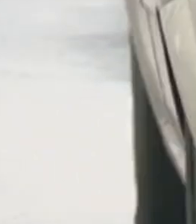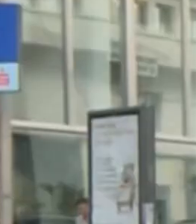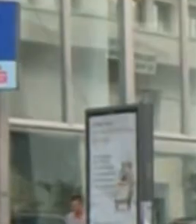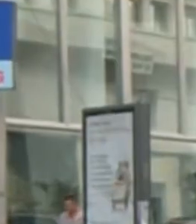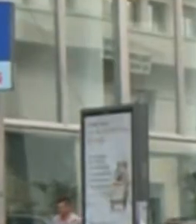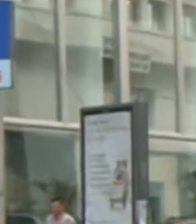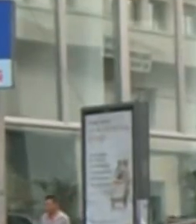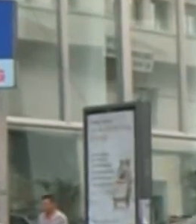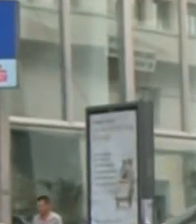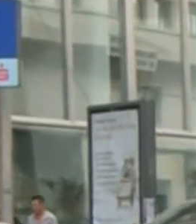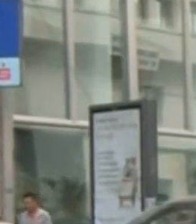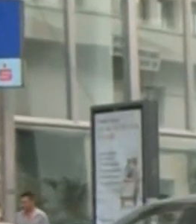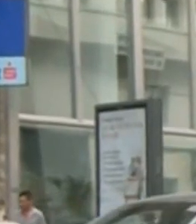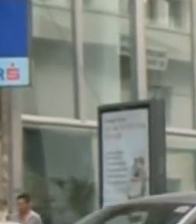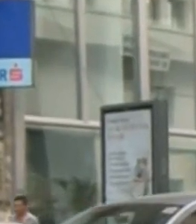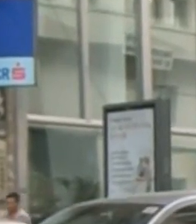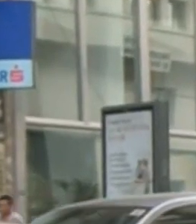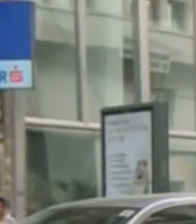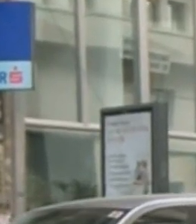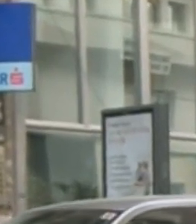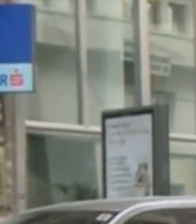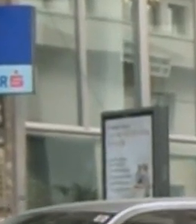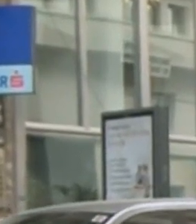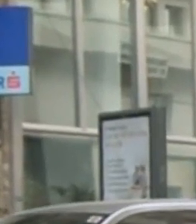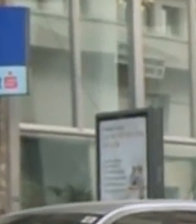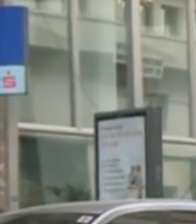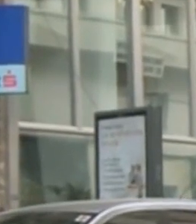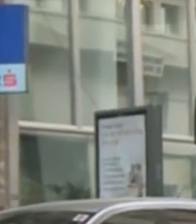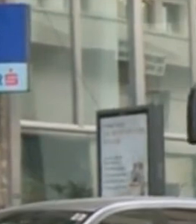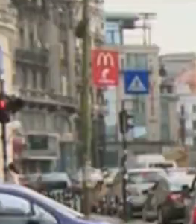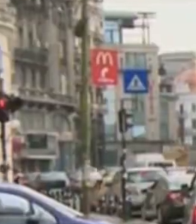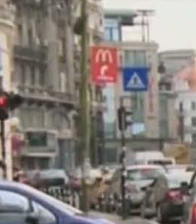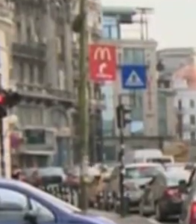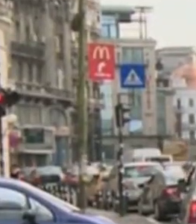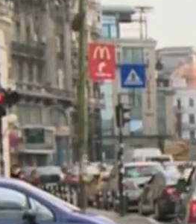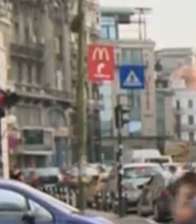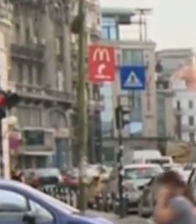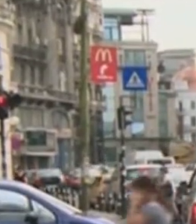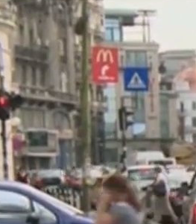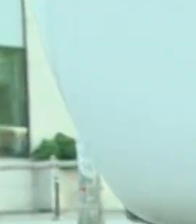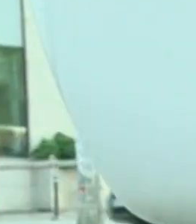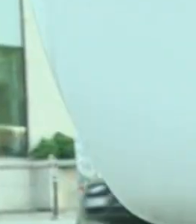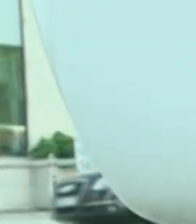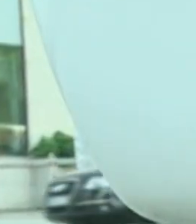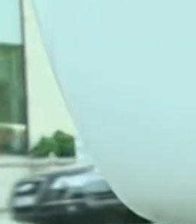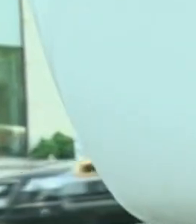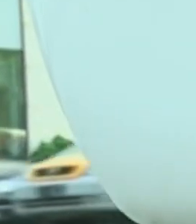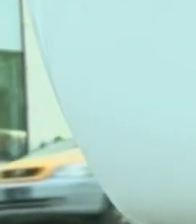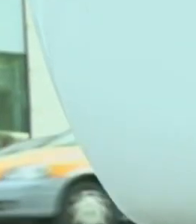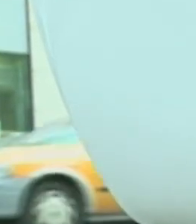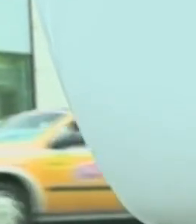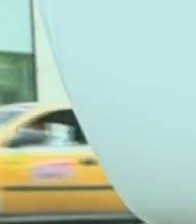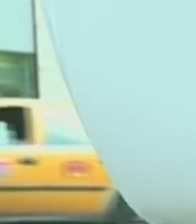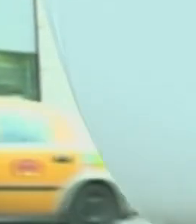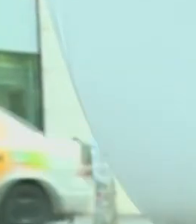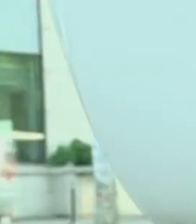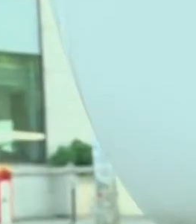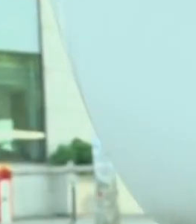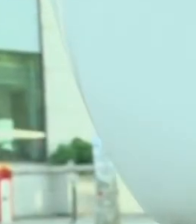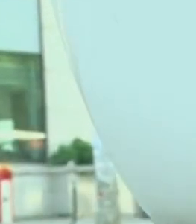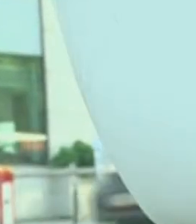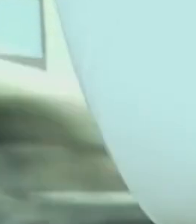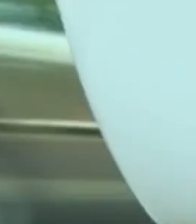pe sănătate. Sunt niște lucruri extrem de îngrijorătoare care se petrec. Mulțumesc frumos încă o dată pentru intervenție. Dan Trifu,